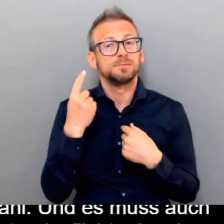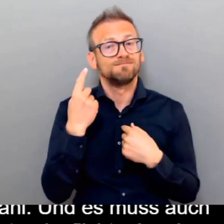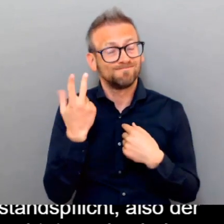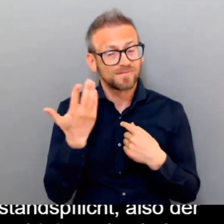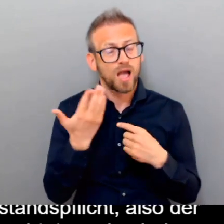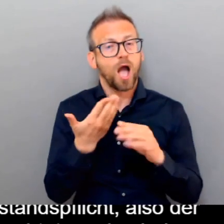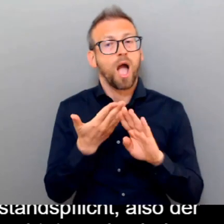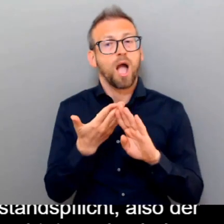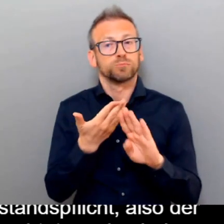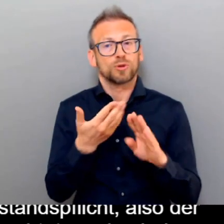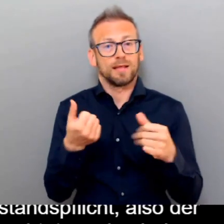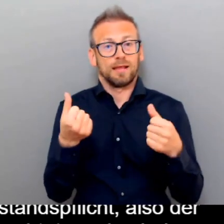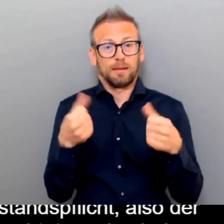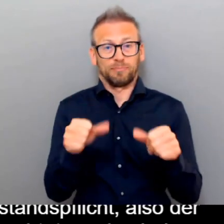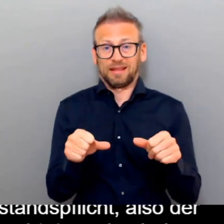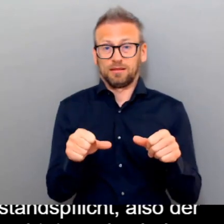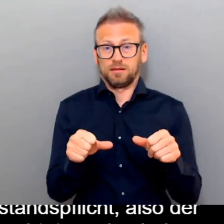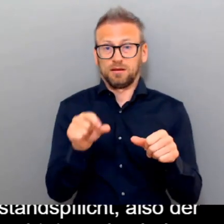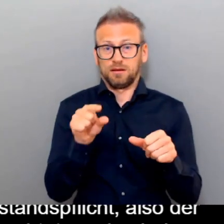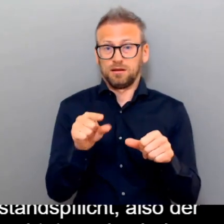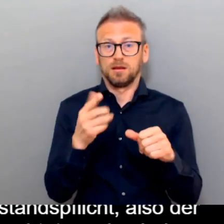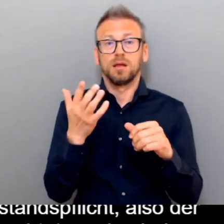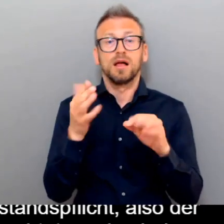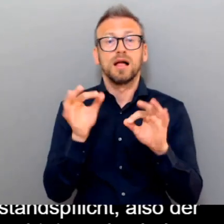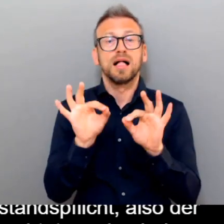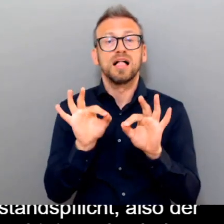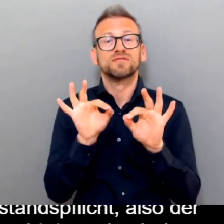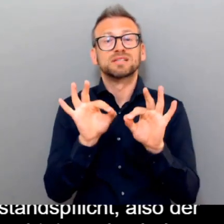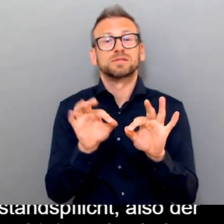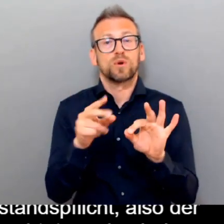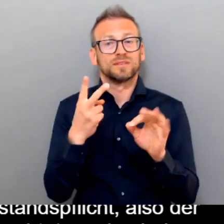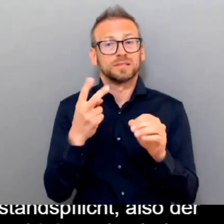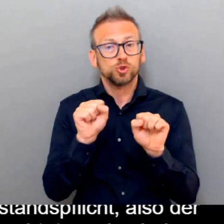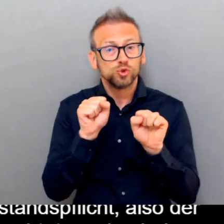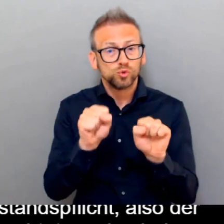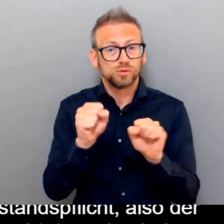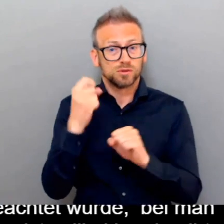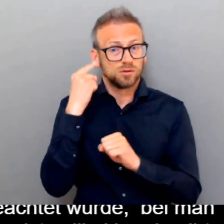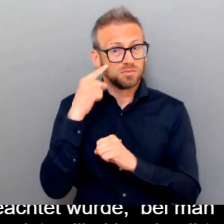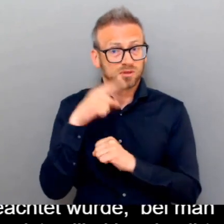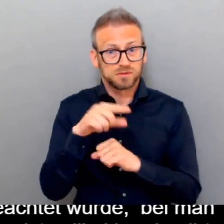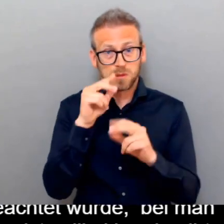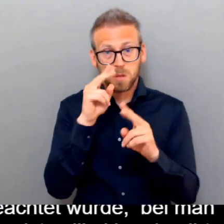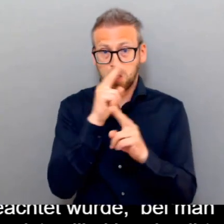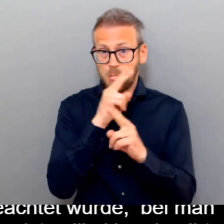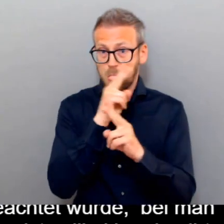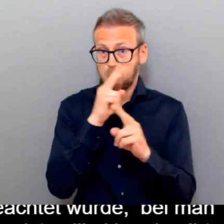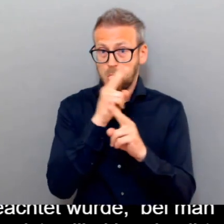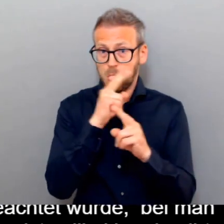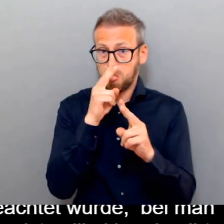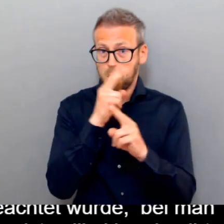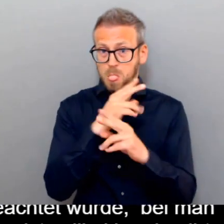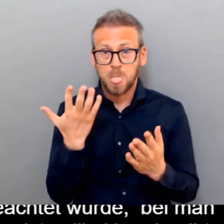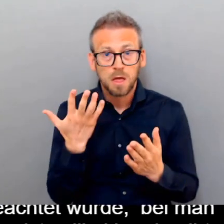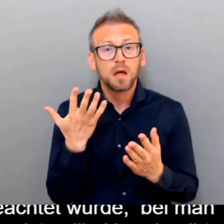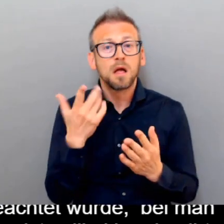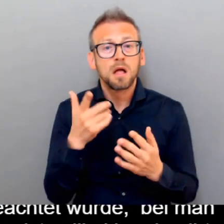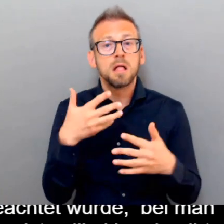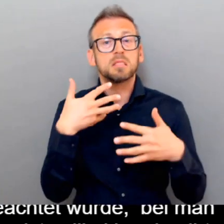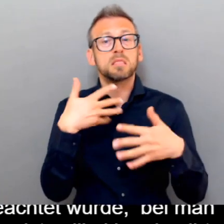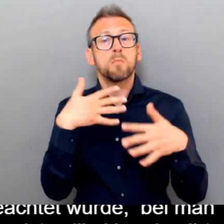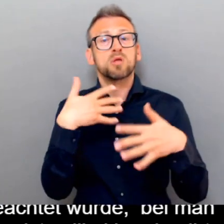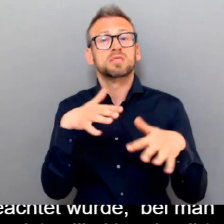Die Grenzen sind dort, wo man andere in Gefahr bringt, wo man andere bedroht. Und das war auch eine Erfahrung jetzt vom Wochenende,